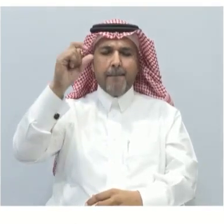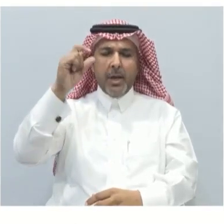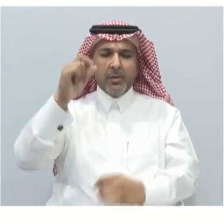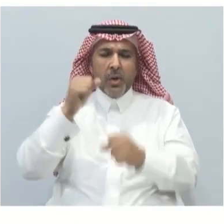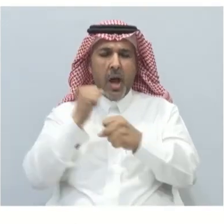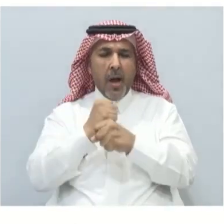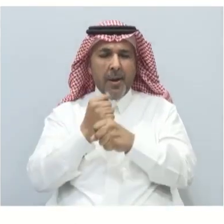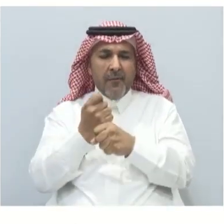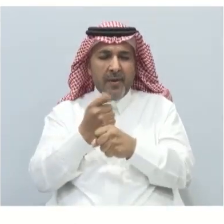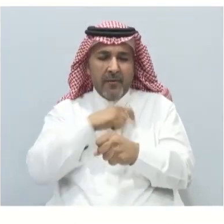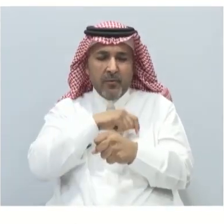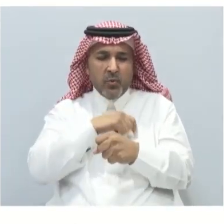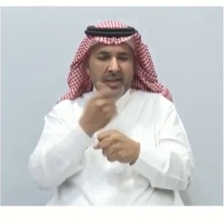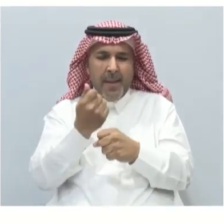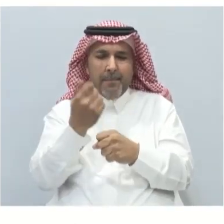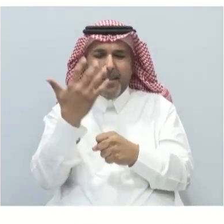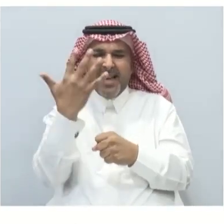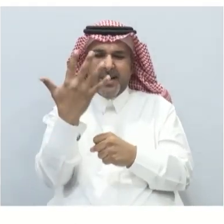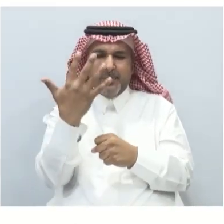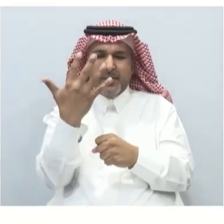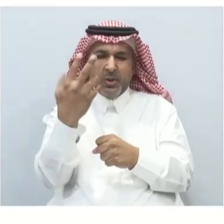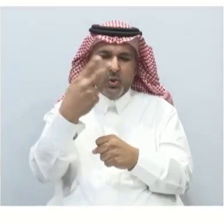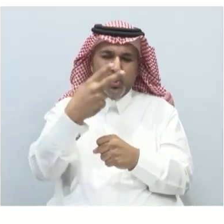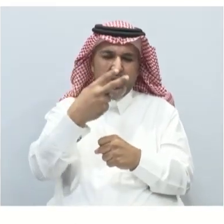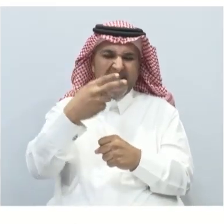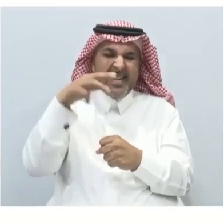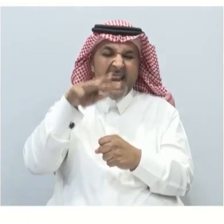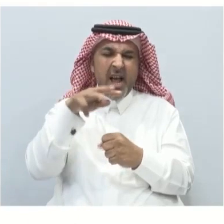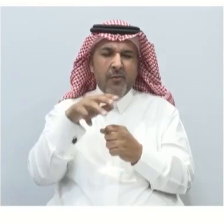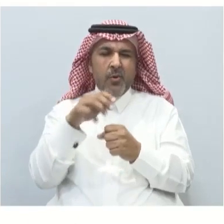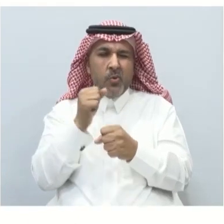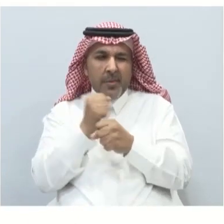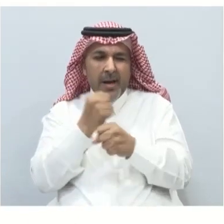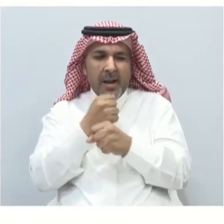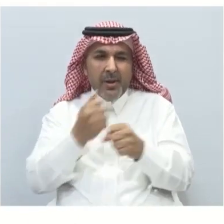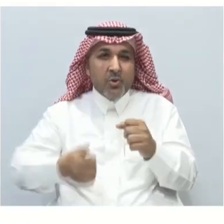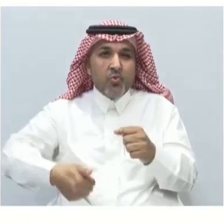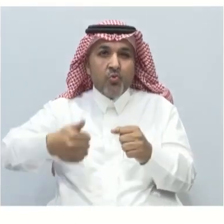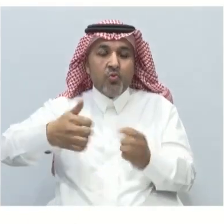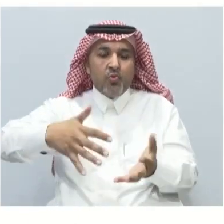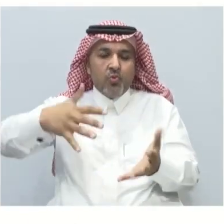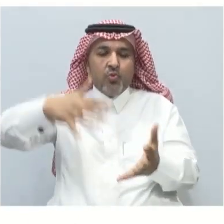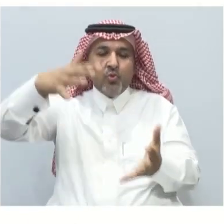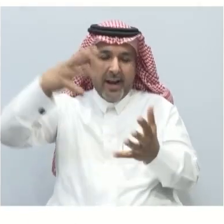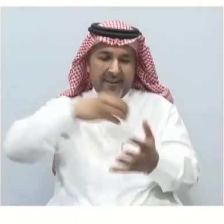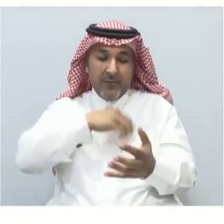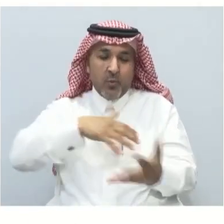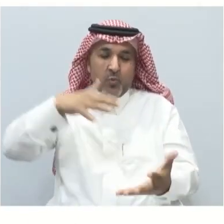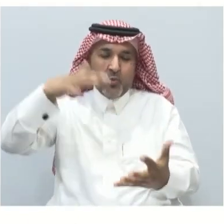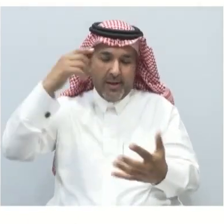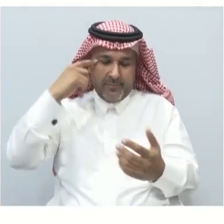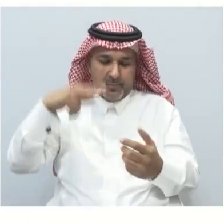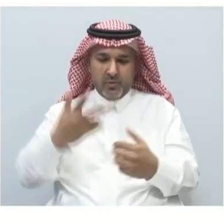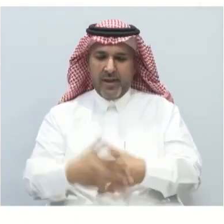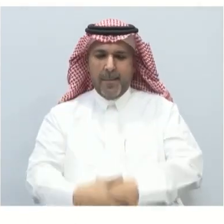اذا هذا هو المبلغ الاساسي في مشروع تجاري متوقعا ربحا سنويا مقداره 4.2% بحيث